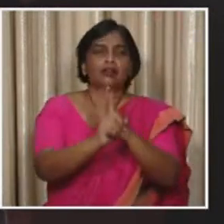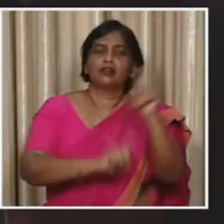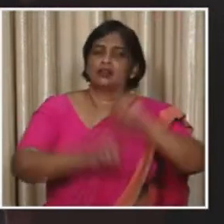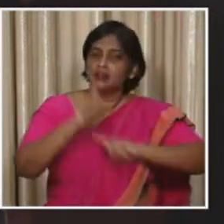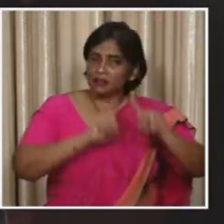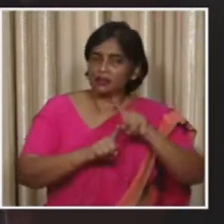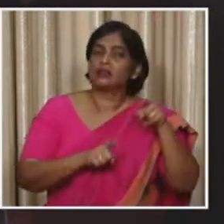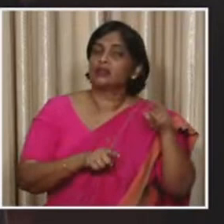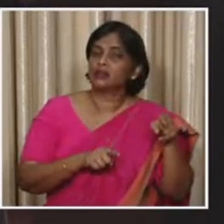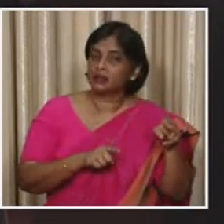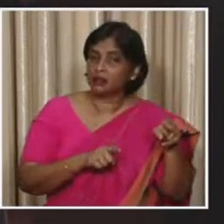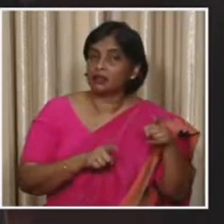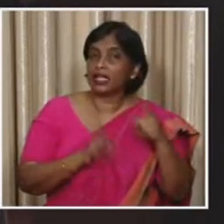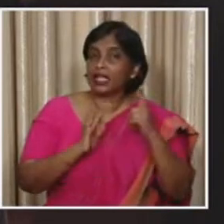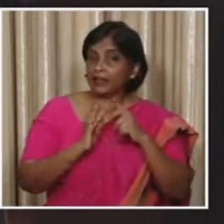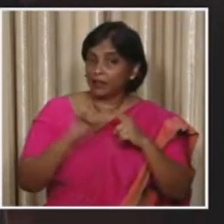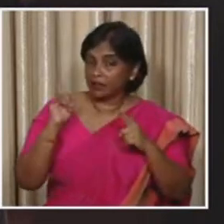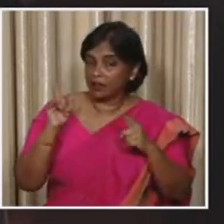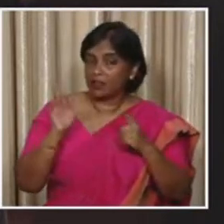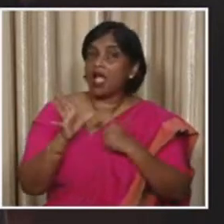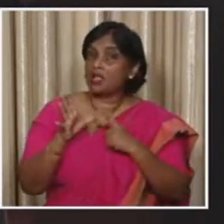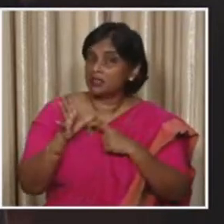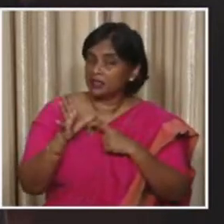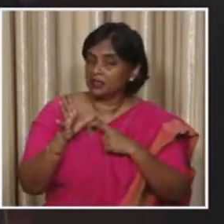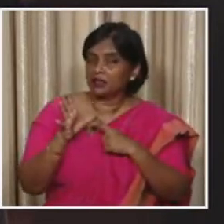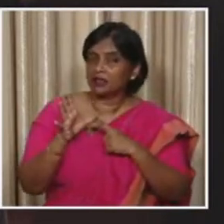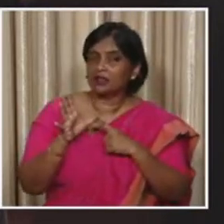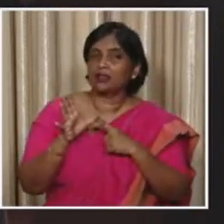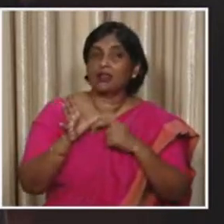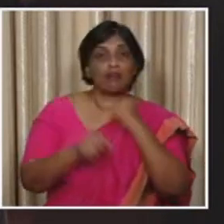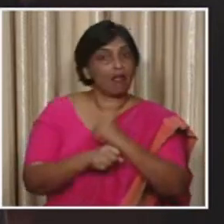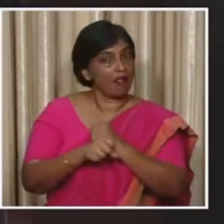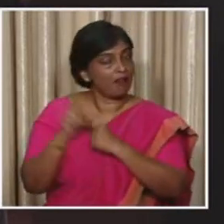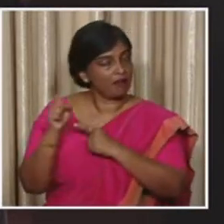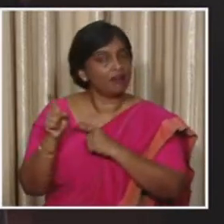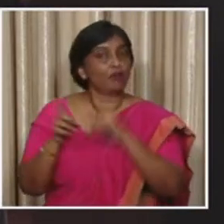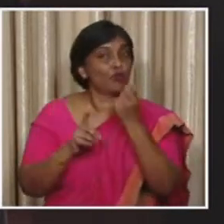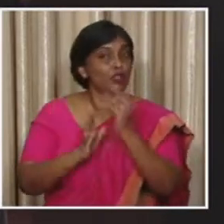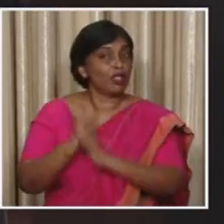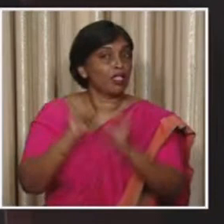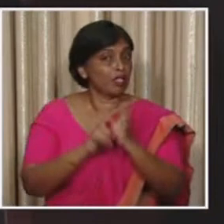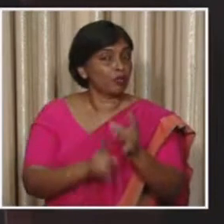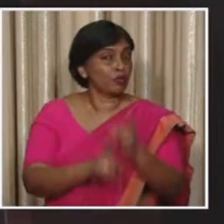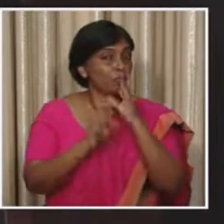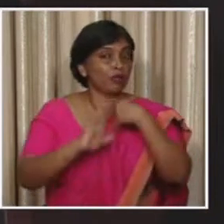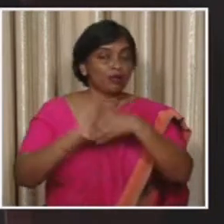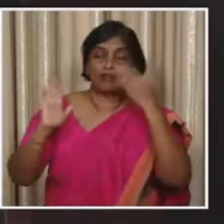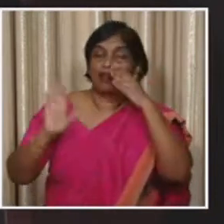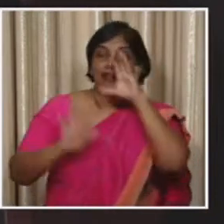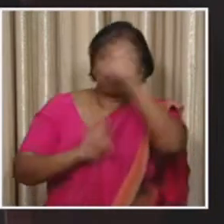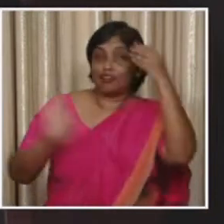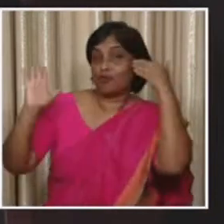සාකච්ඡා කරලා හරි. අර එක්වඩෝරේ, ආජන්ටිනාවේ, ගානාවේ මුදල් ඇමතිවරු රට